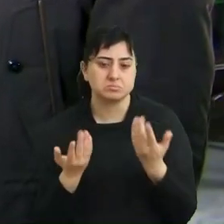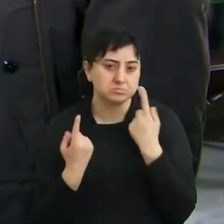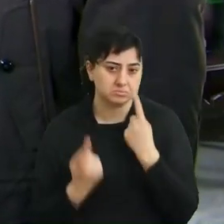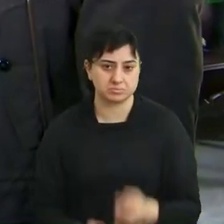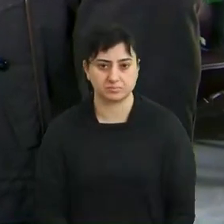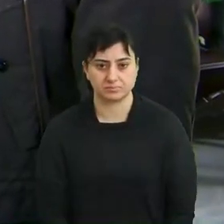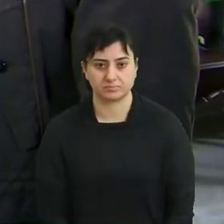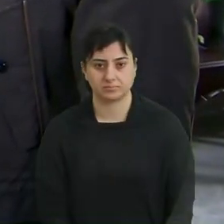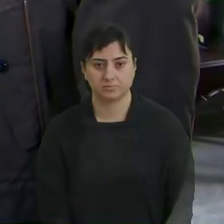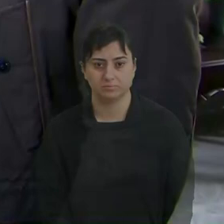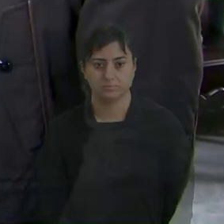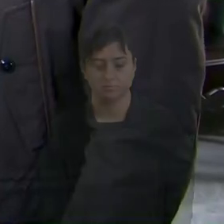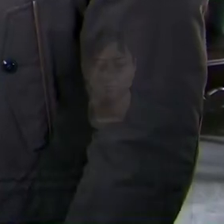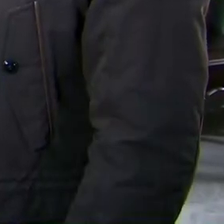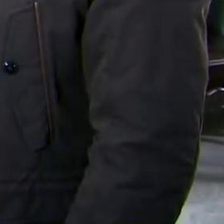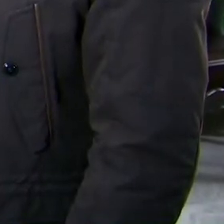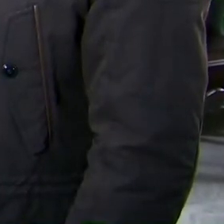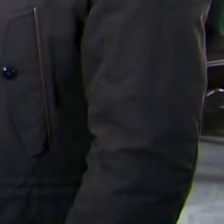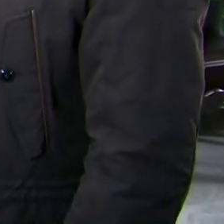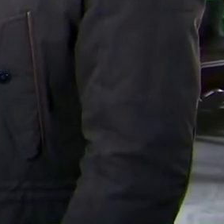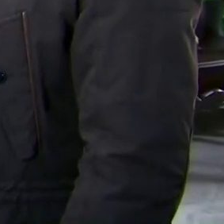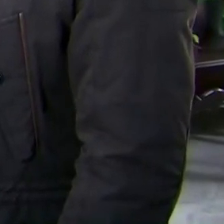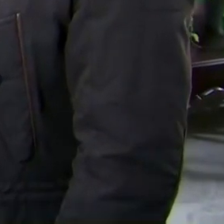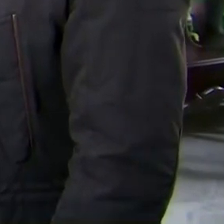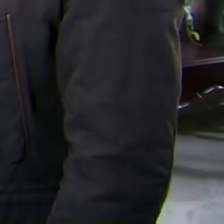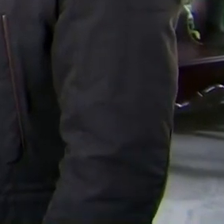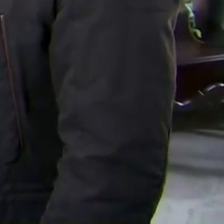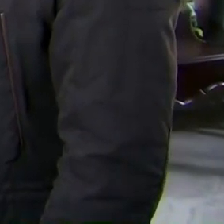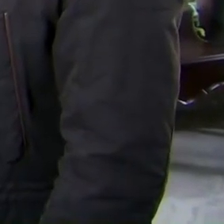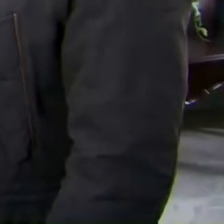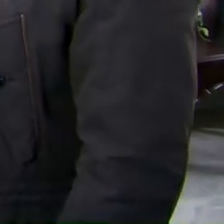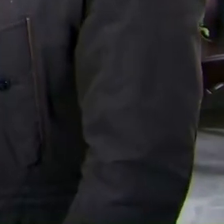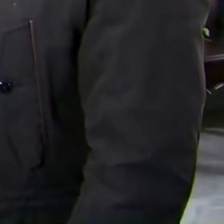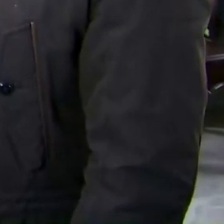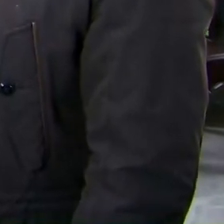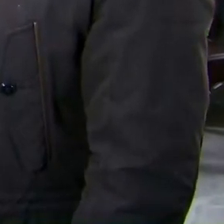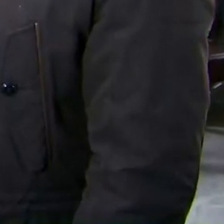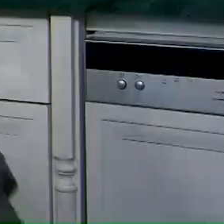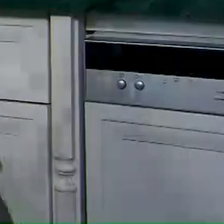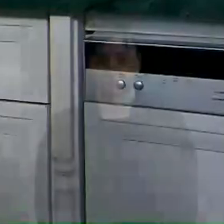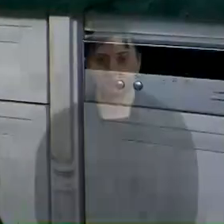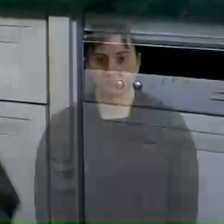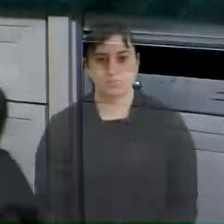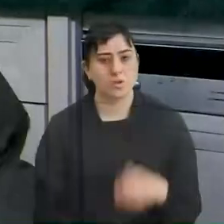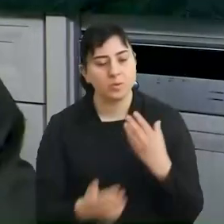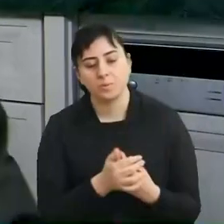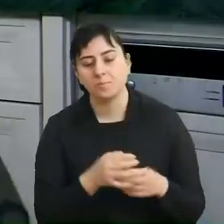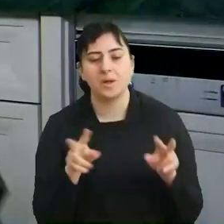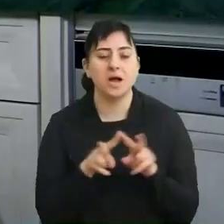Nurhan ağlamaklı perişan bir halde bakışlarını önüne düşürdü. Sarp üzüntüden ne yapacağını şaşırmış.